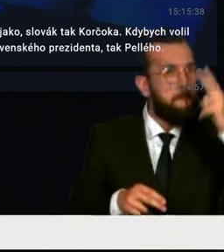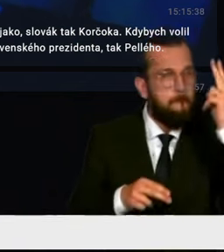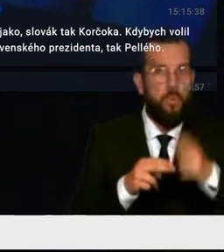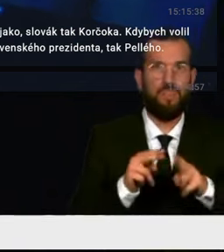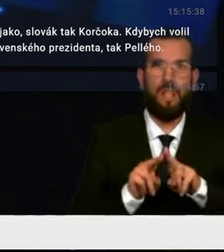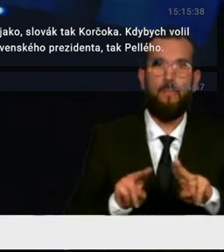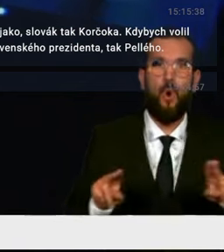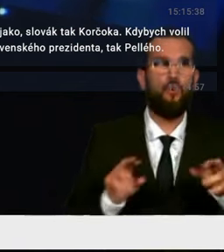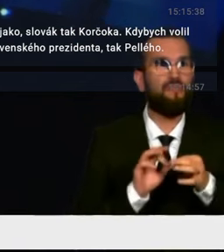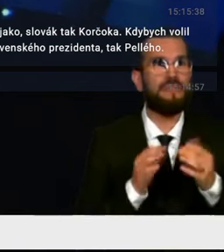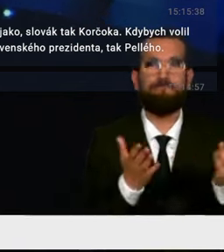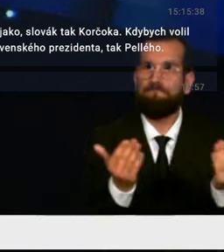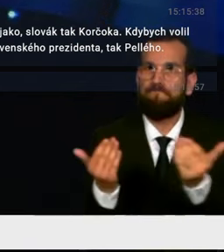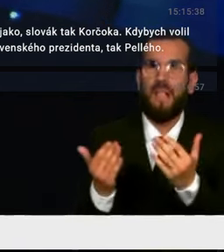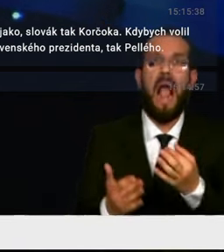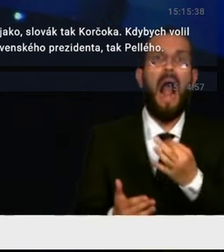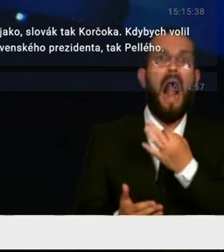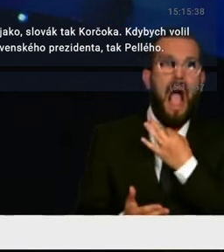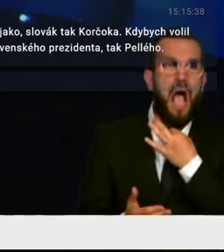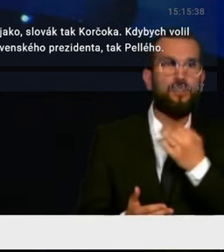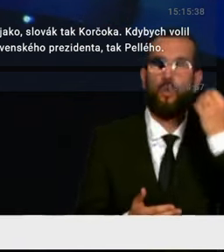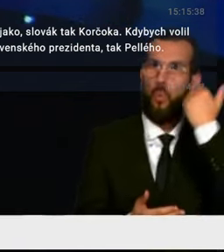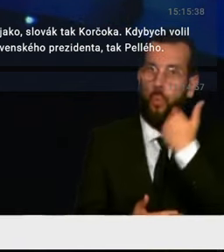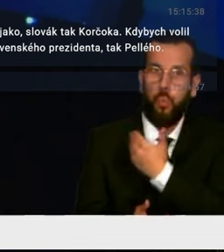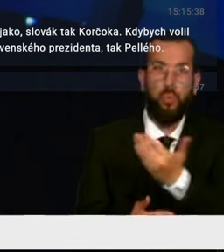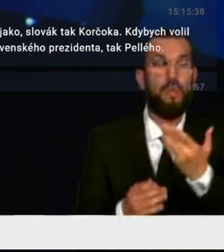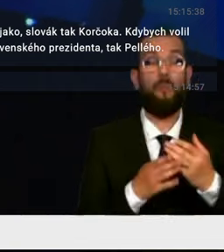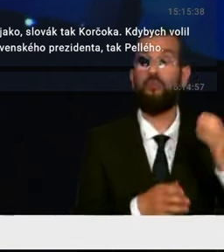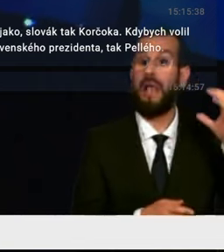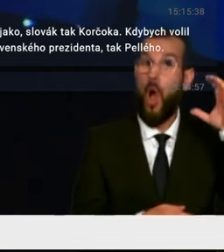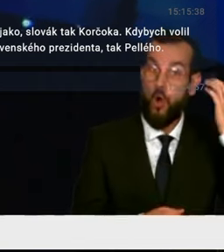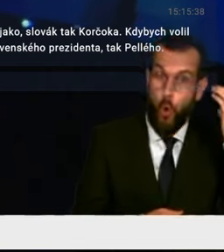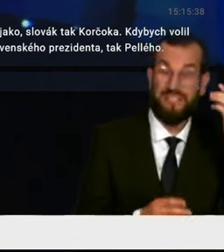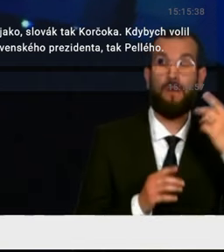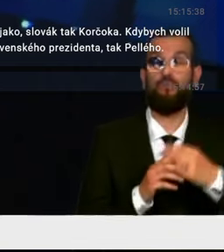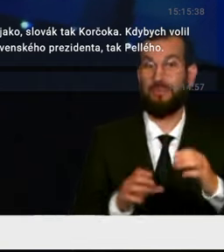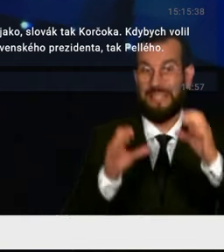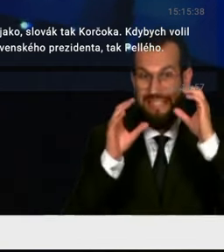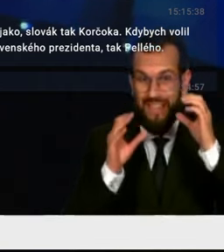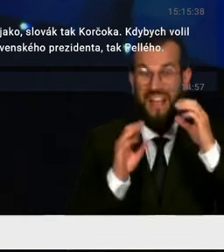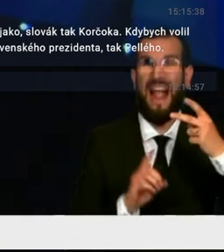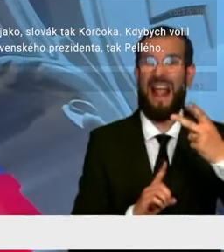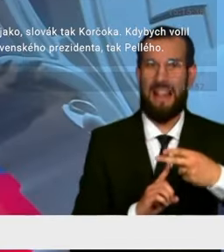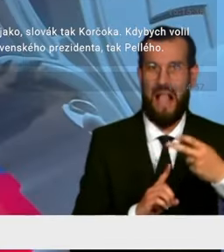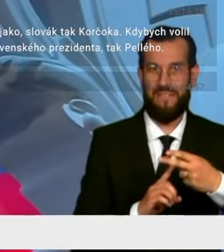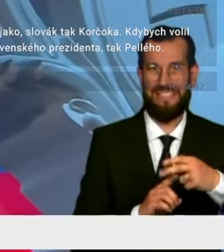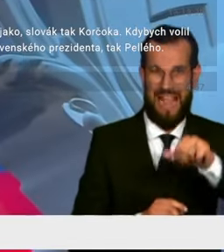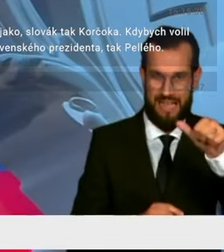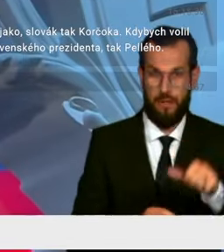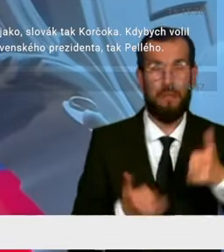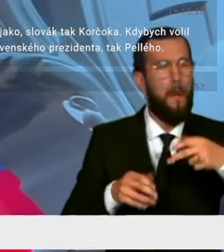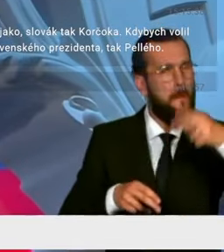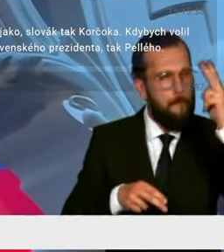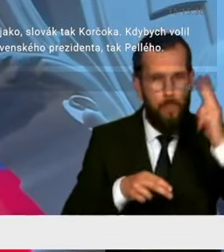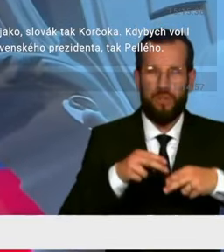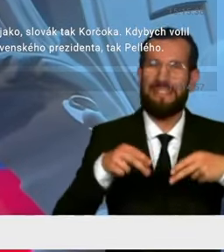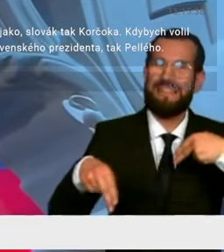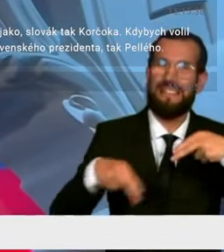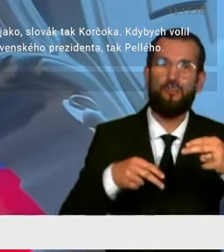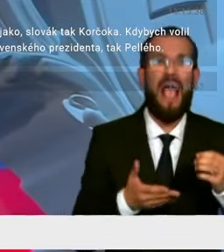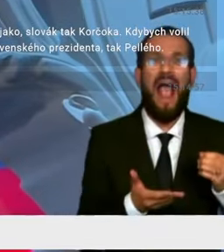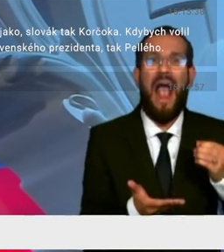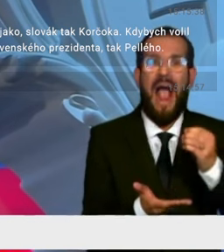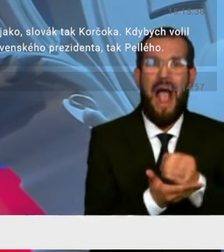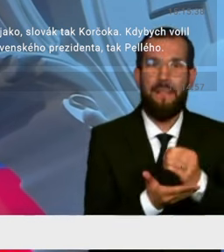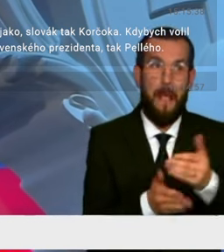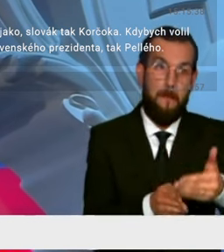zabojovať o hlasy voličov aj vašich poslucháčov Rádia Slovensko a divákov jednotky Začína sa posledný duel kandidátov pred